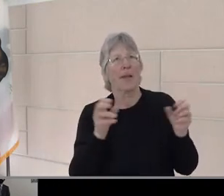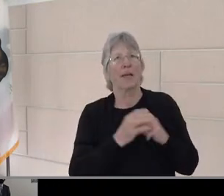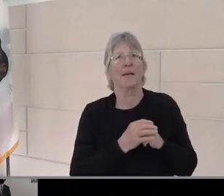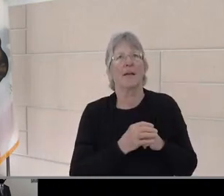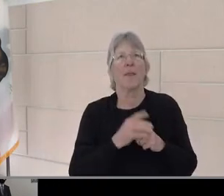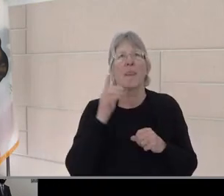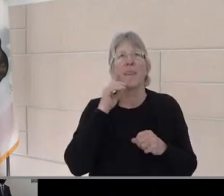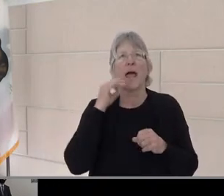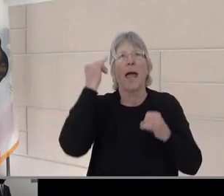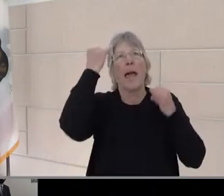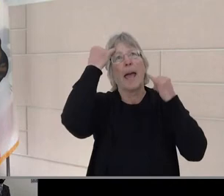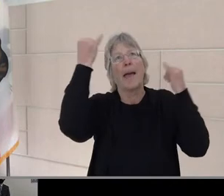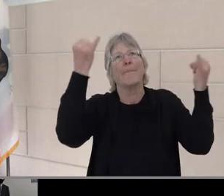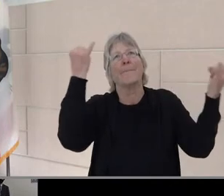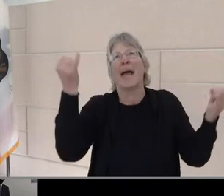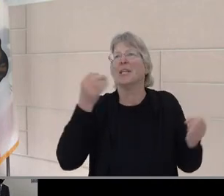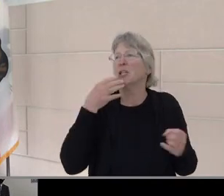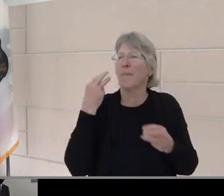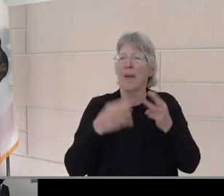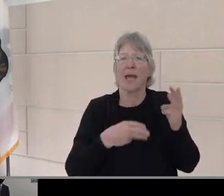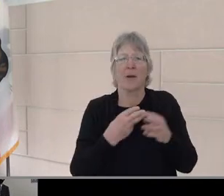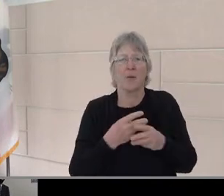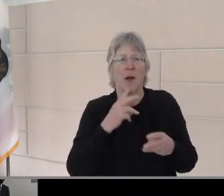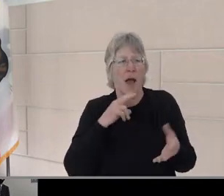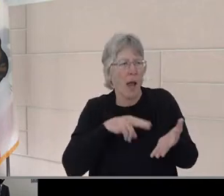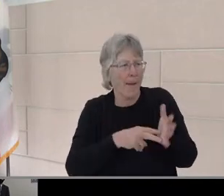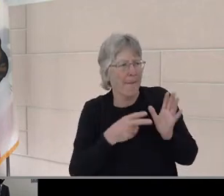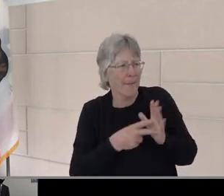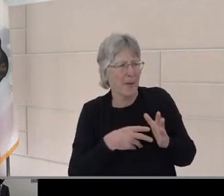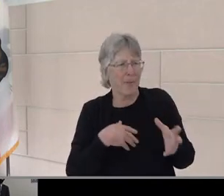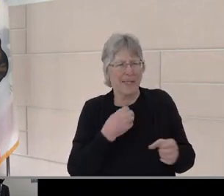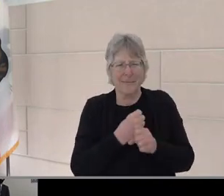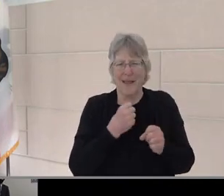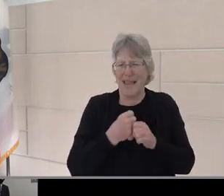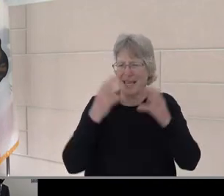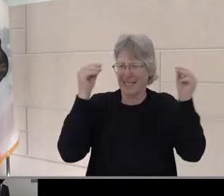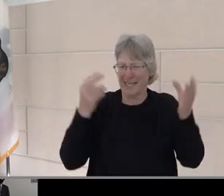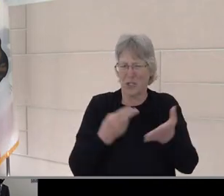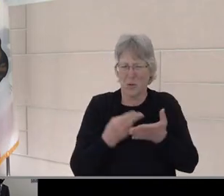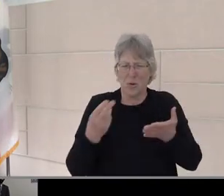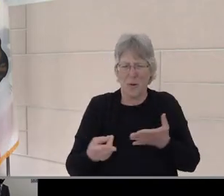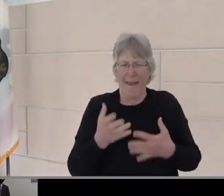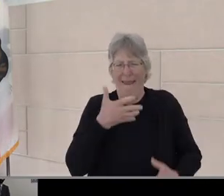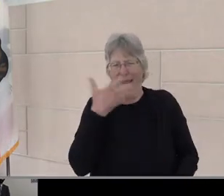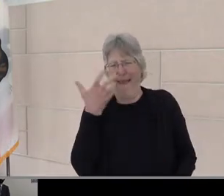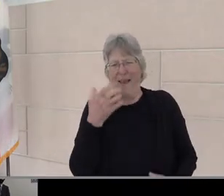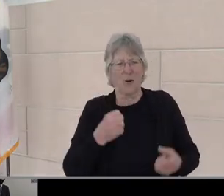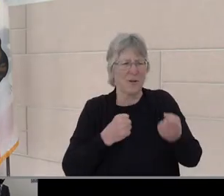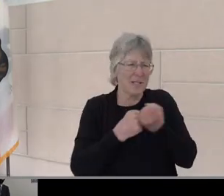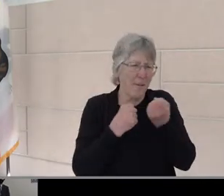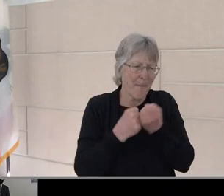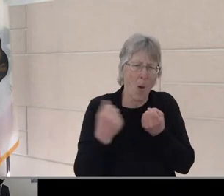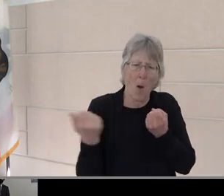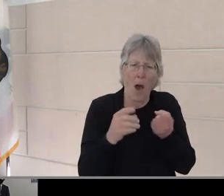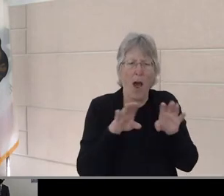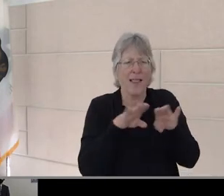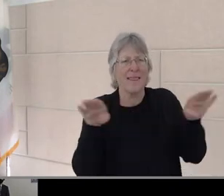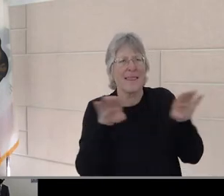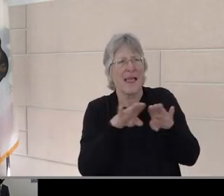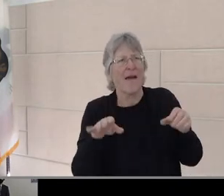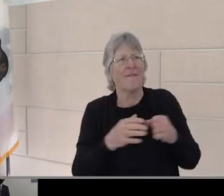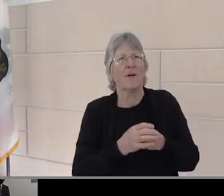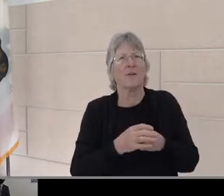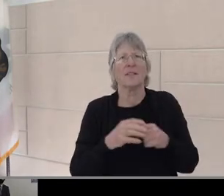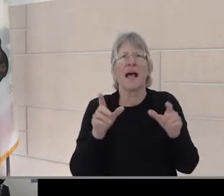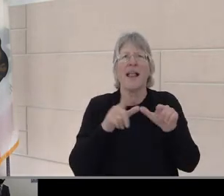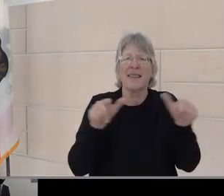ប្រធានបទគឺយើងធ្វើយ៉ាងណាដើម្បីឲ្យមានការបង្ហាត់ដើម្បីគ្រប់គ្រងទៅលើកម្រិតសិក្សាគ្រប់ប្រ